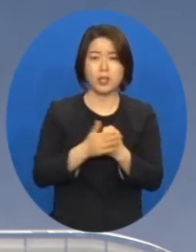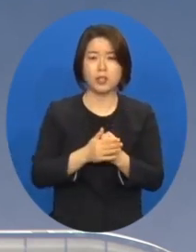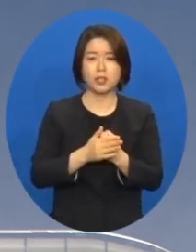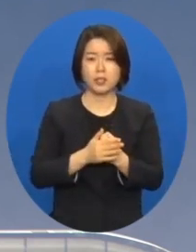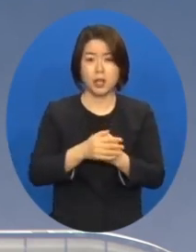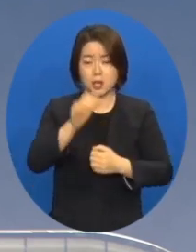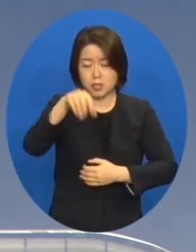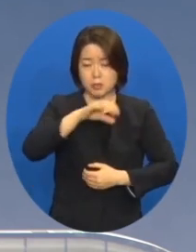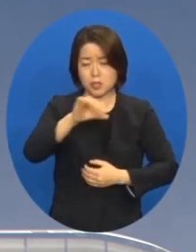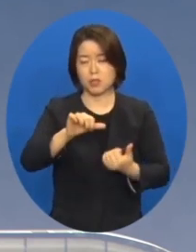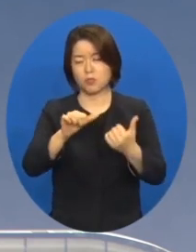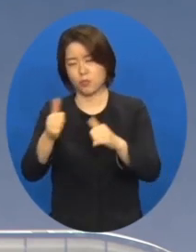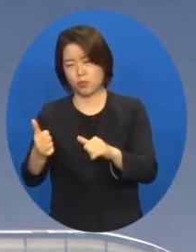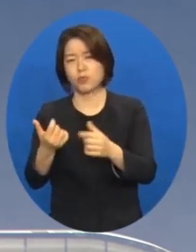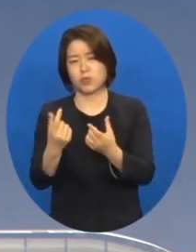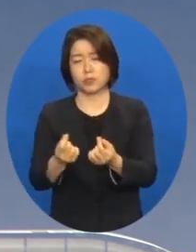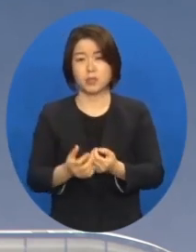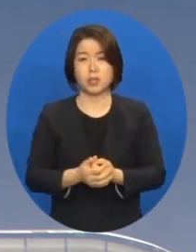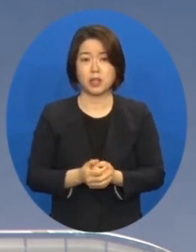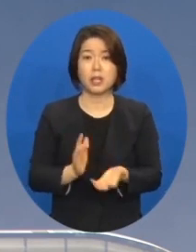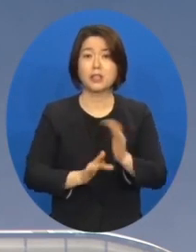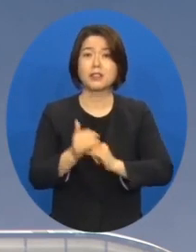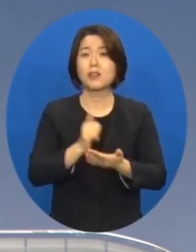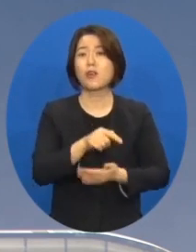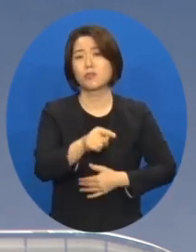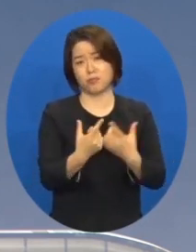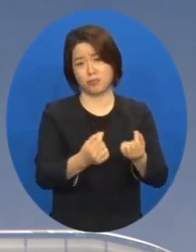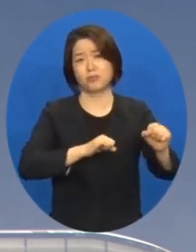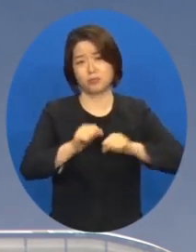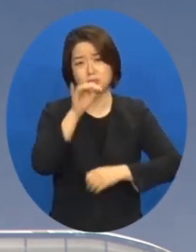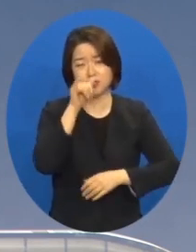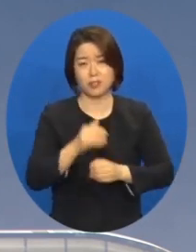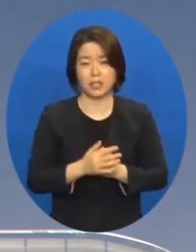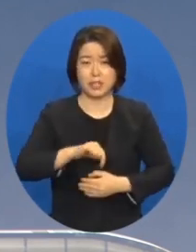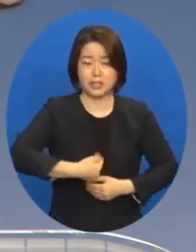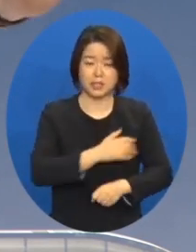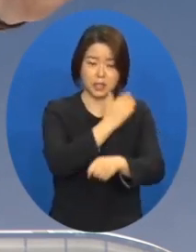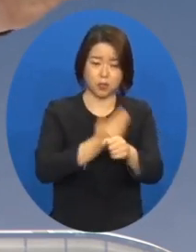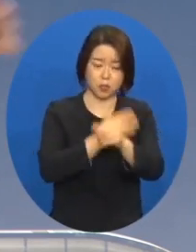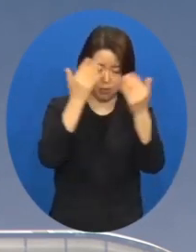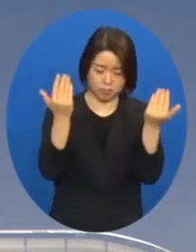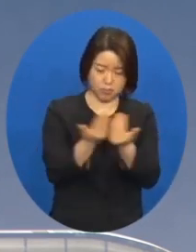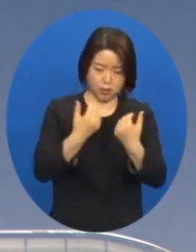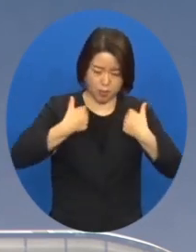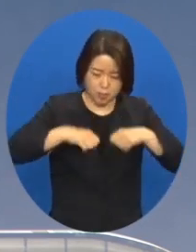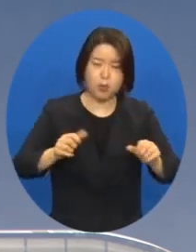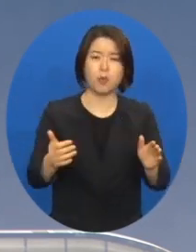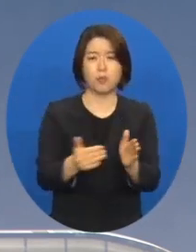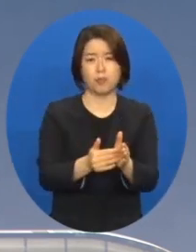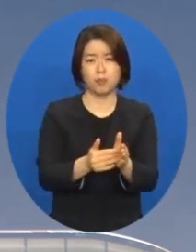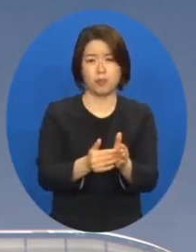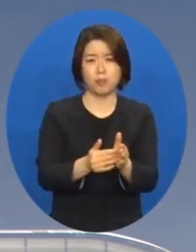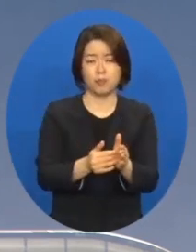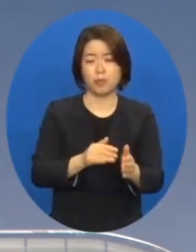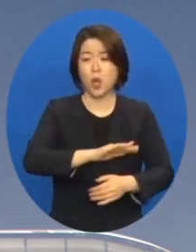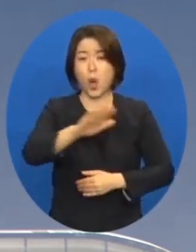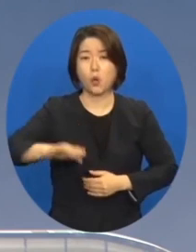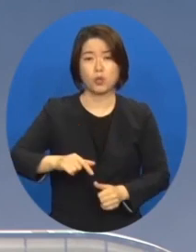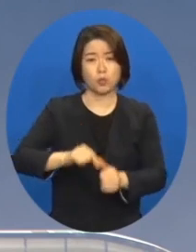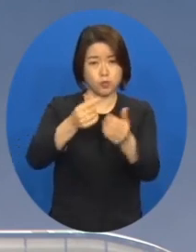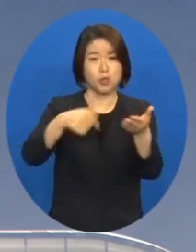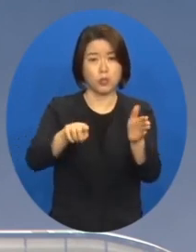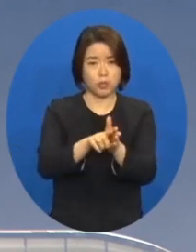십자가에 죽으십니다. 예수님이 그렇게 하신 거예요. 자기의 권리를 다 포기하시고 우리를